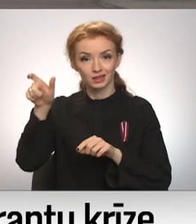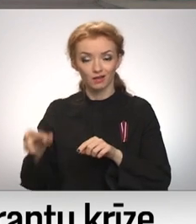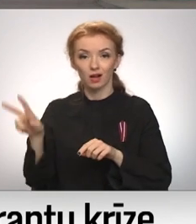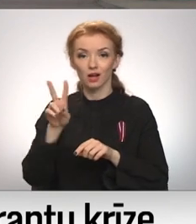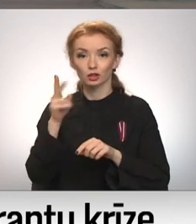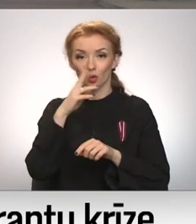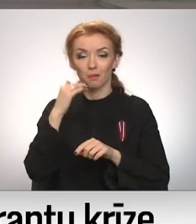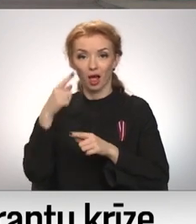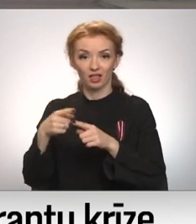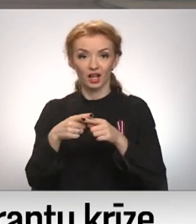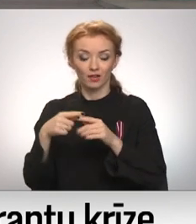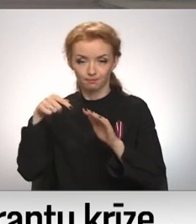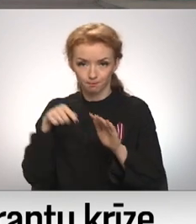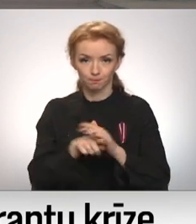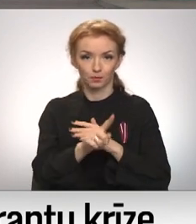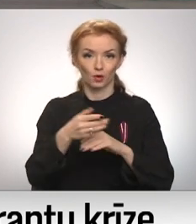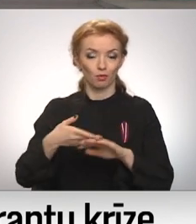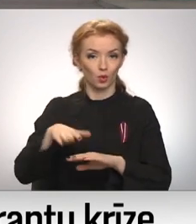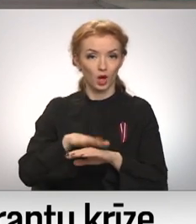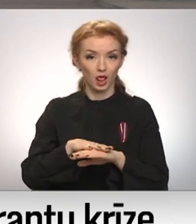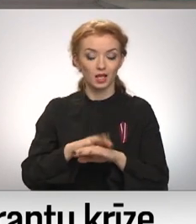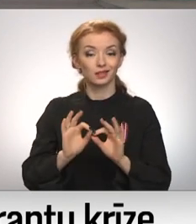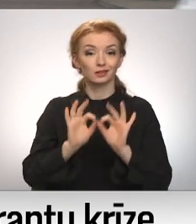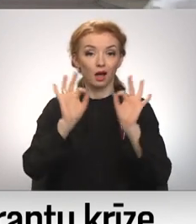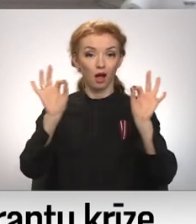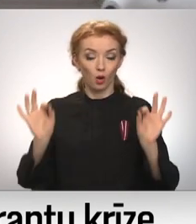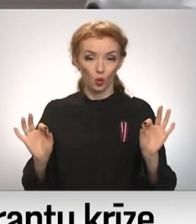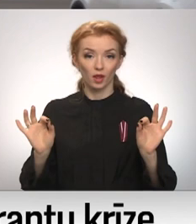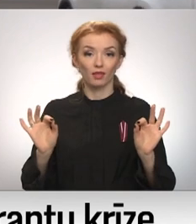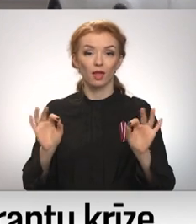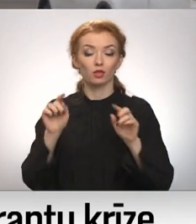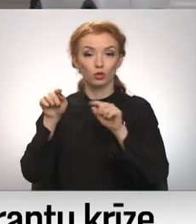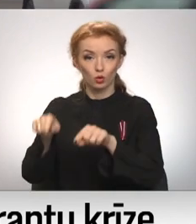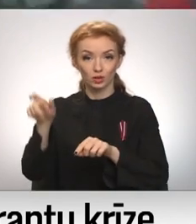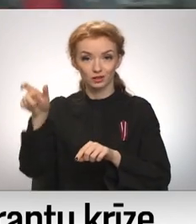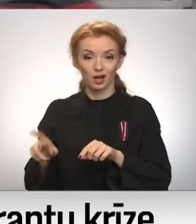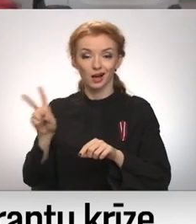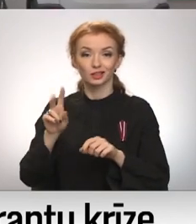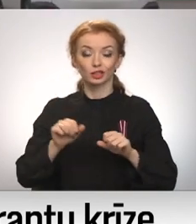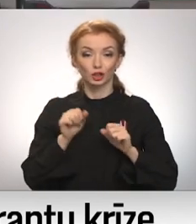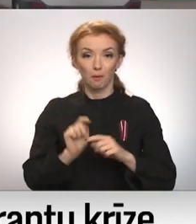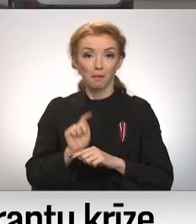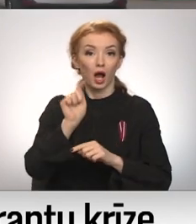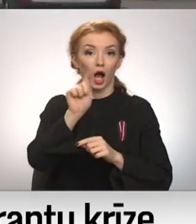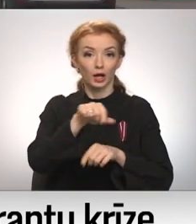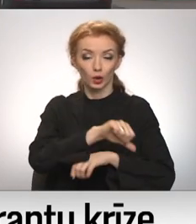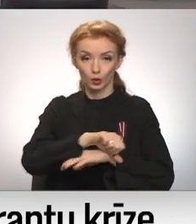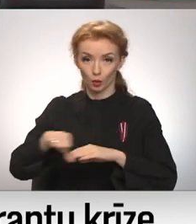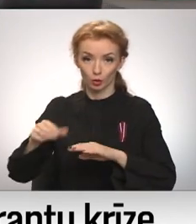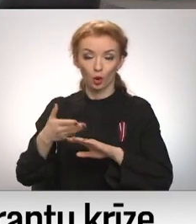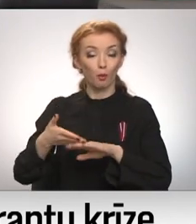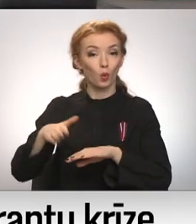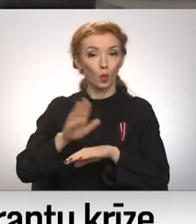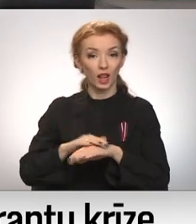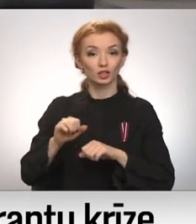tomēr iekļuvuši Polijas teritorijā. Jo sākotnēji tos, kas mēģina tikt pāri robežai, poļu spēki